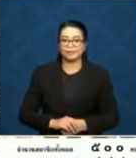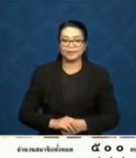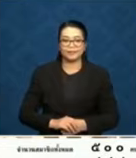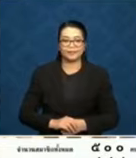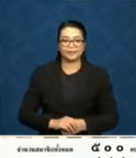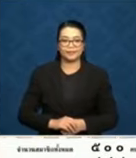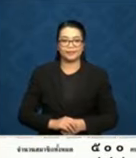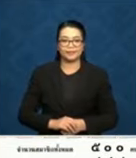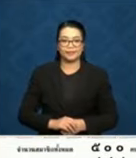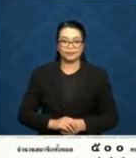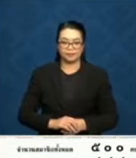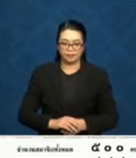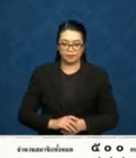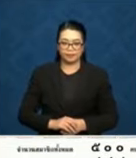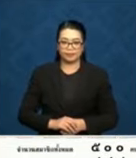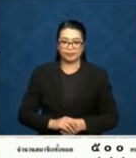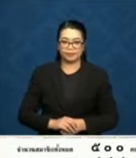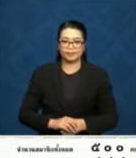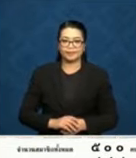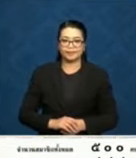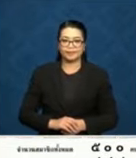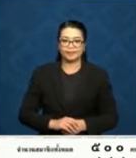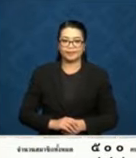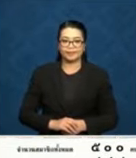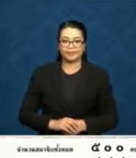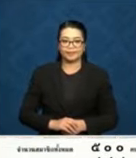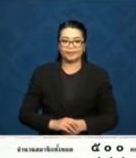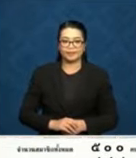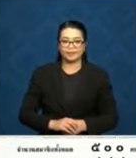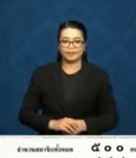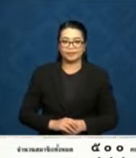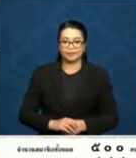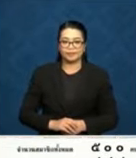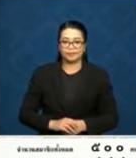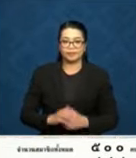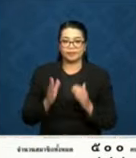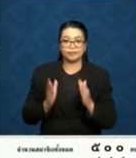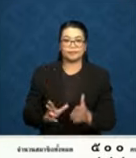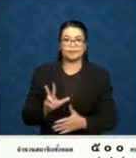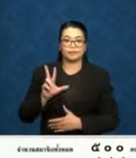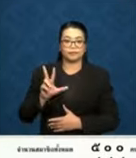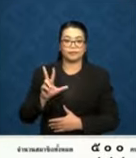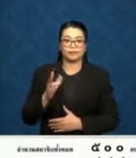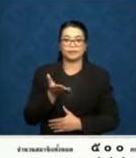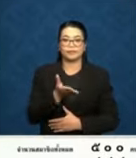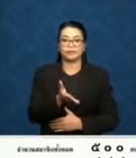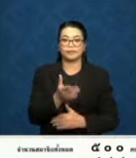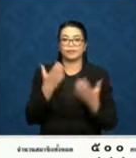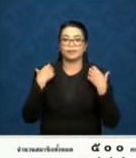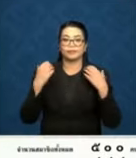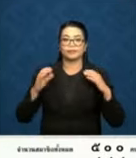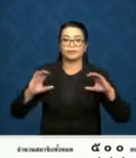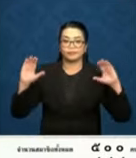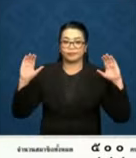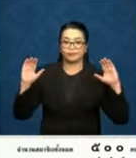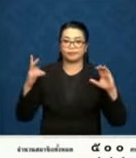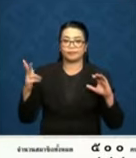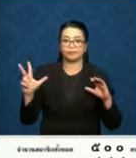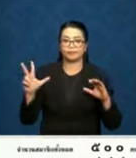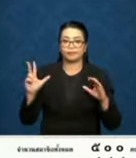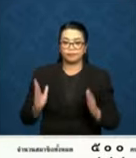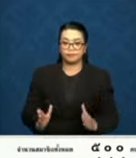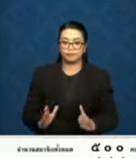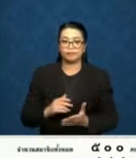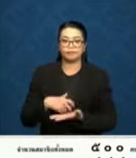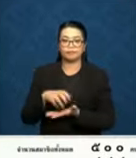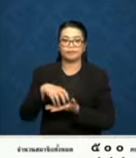ตไปนะครับจะเป็นสามท่านนะครับจากฝั่งรัฐบาลครัท่านกราวีปิดสนานารทก